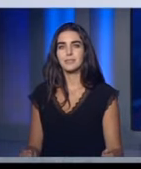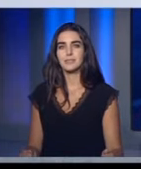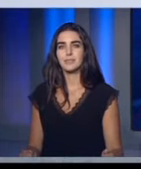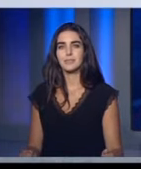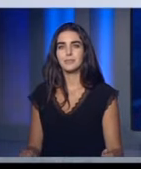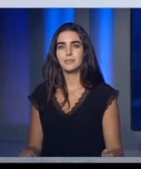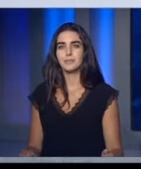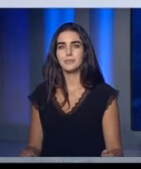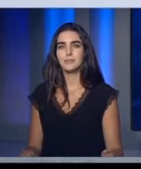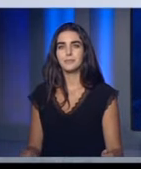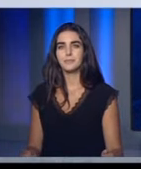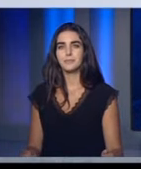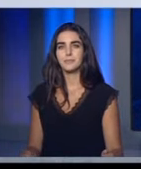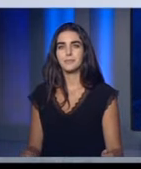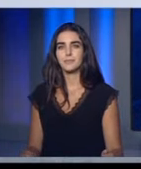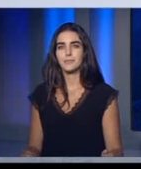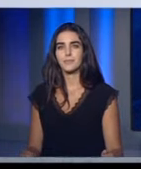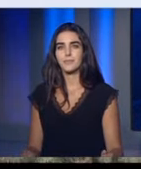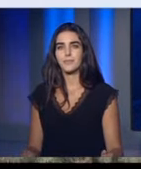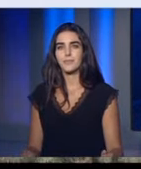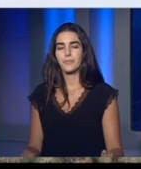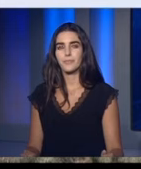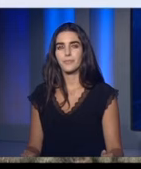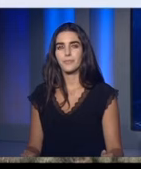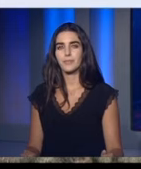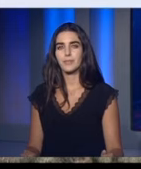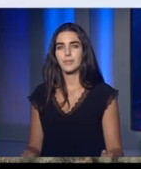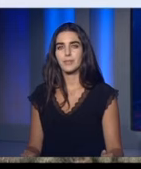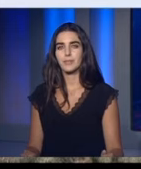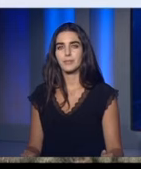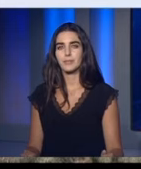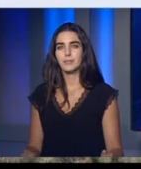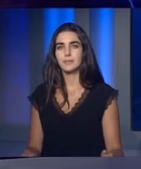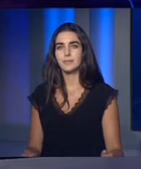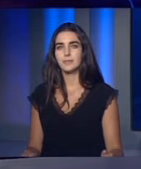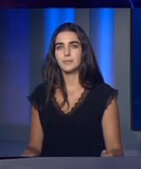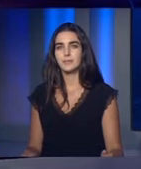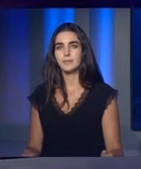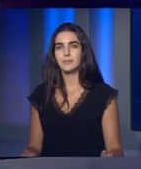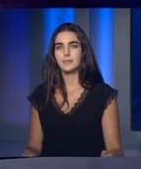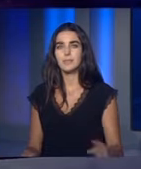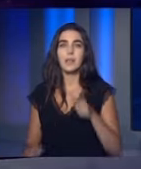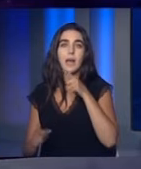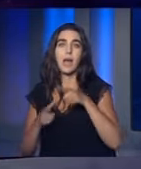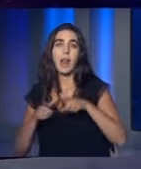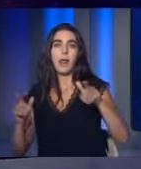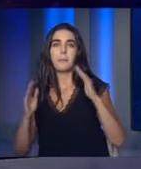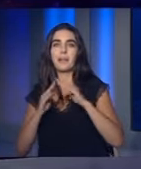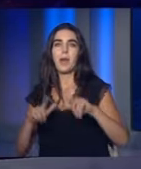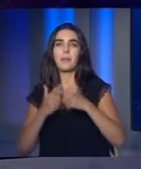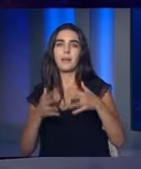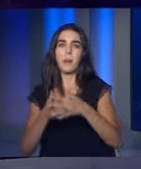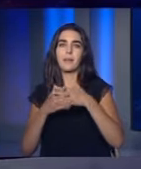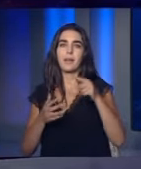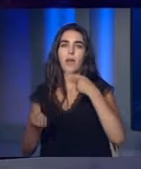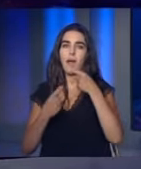استهداف مواقع لحزب الله في شحين وشبعة جنوب لبنان. أعلن البيت الأبيض أن مفدى